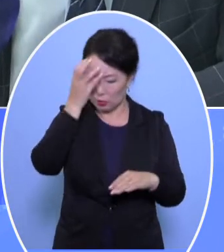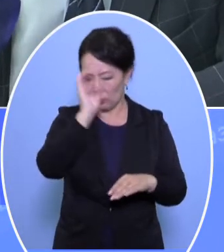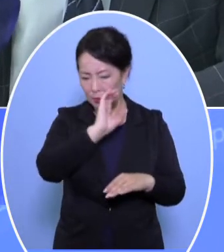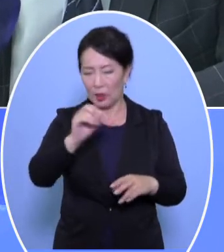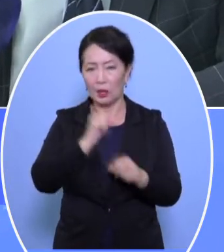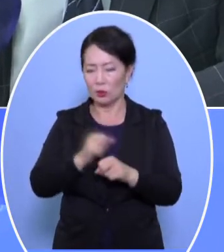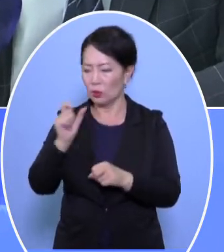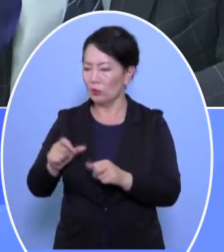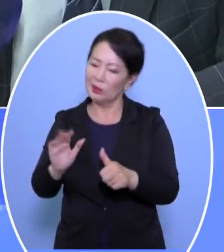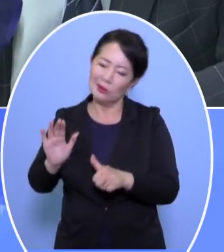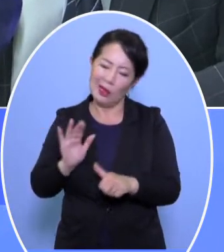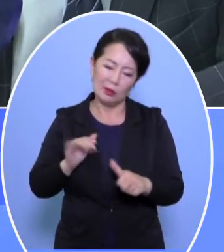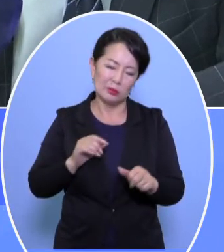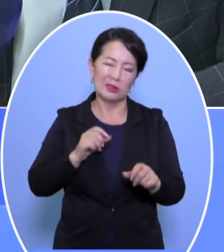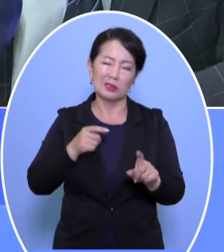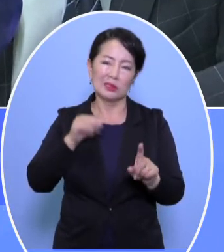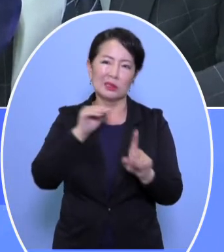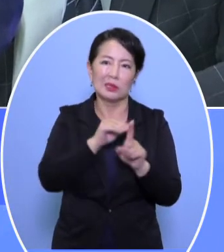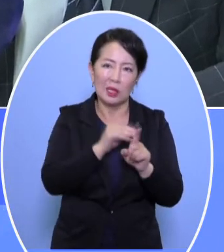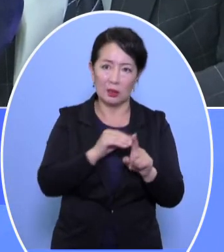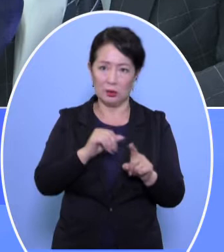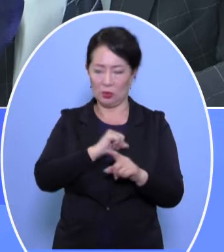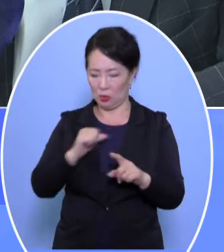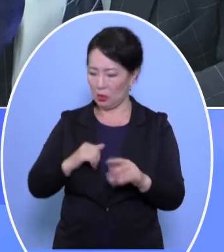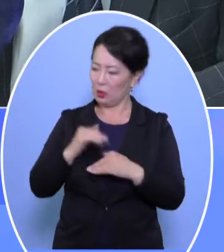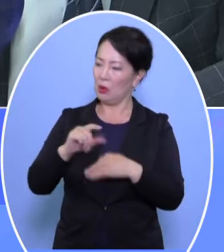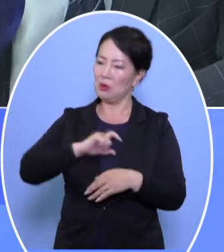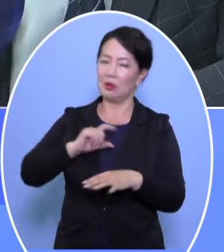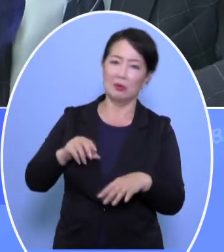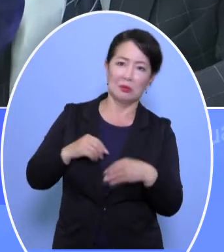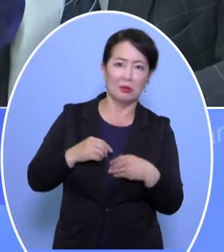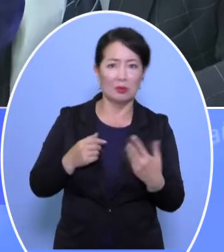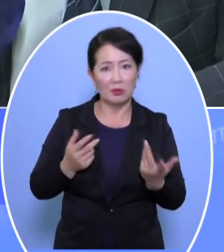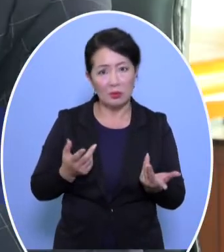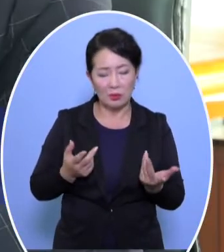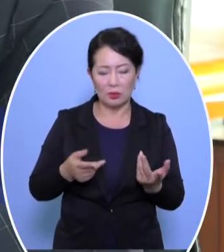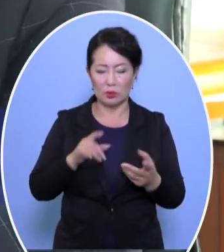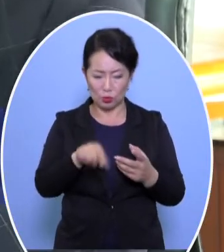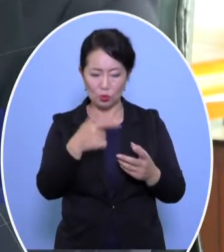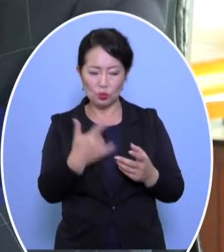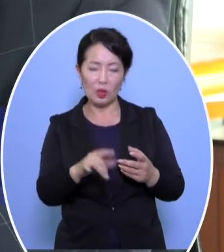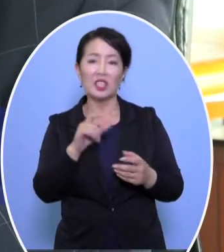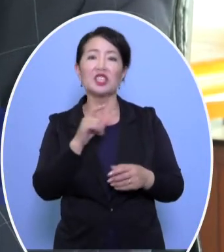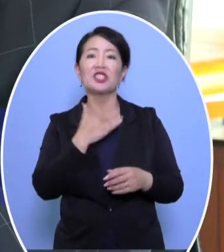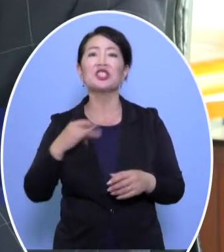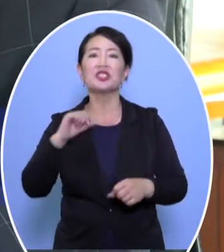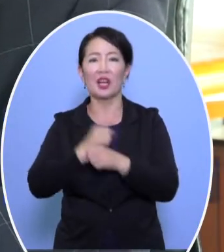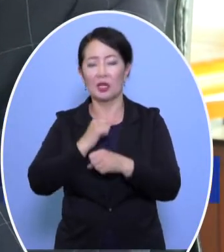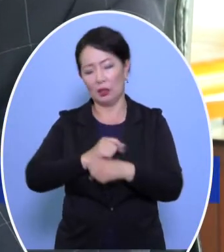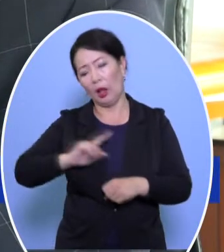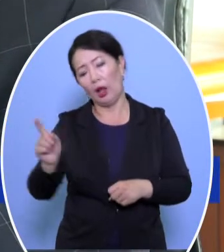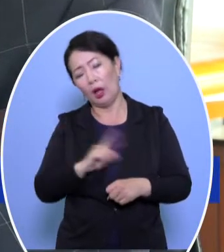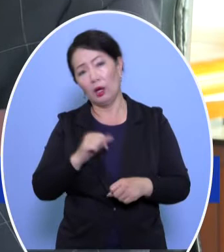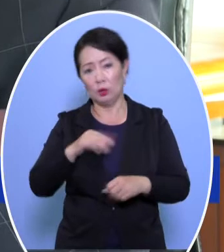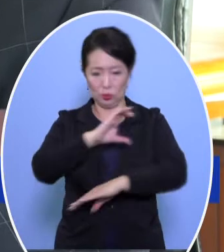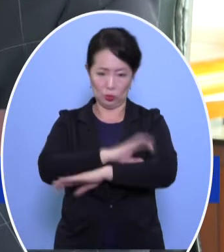ямар нэгэн байдлаар төрийн албан тушаалтнууд бие биендээ шахал шаардлага тавьж өөрсдөө давуу байдал үүсгэдэг. Нөгөө талаасаа яг зүгээр нэгэл